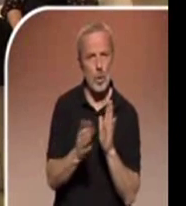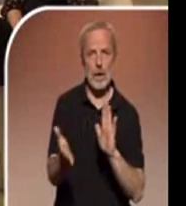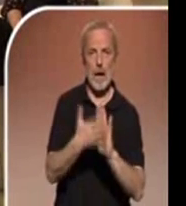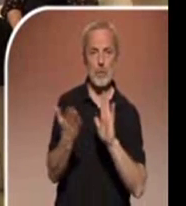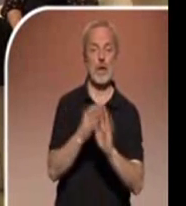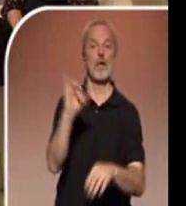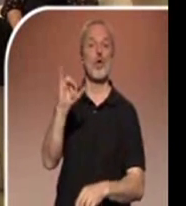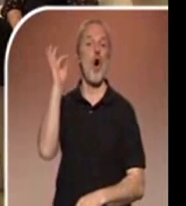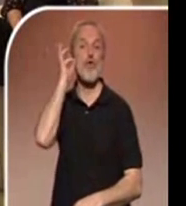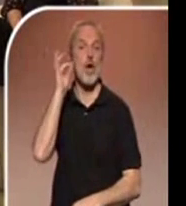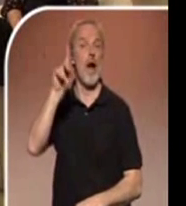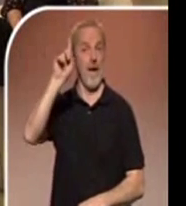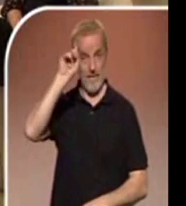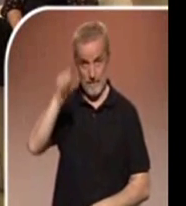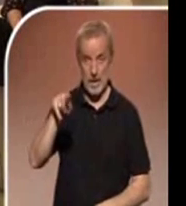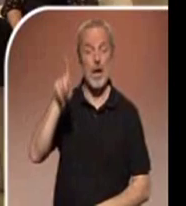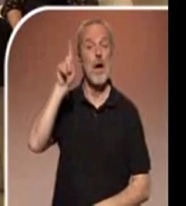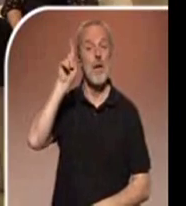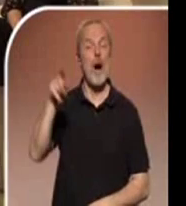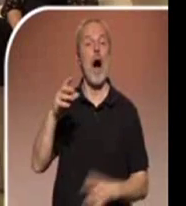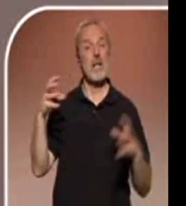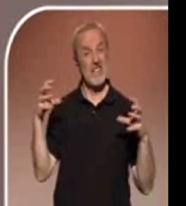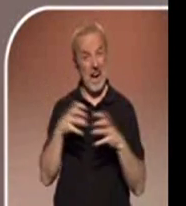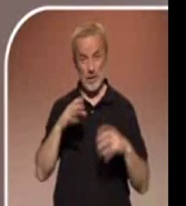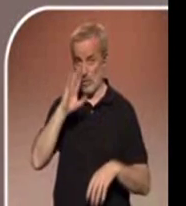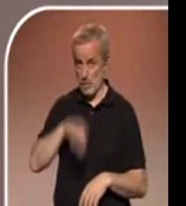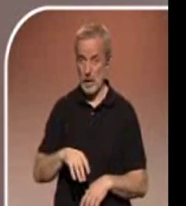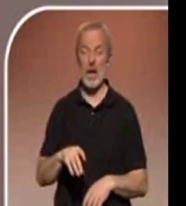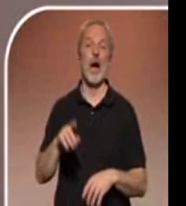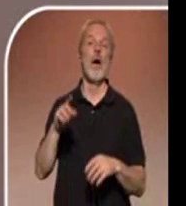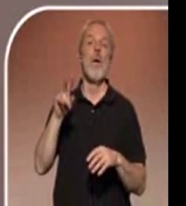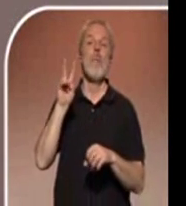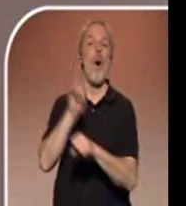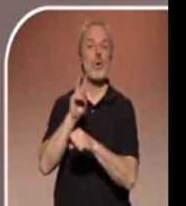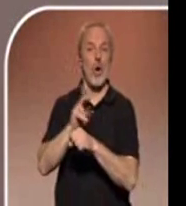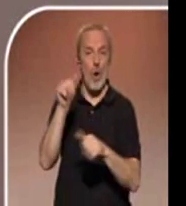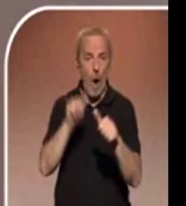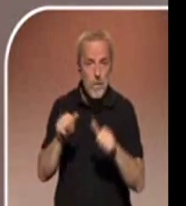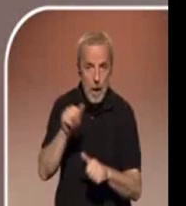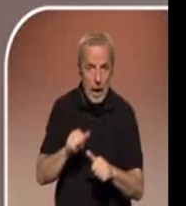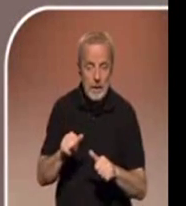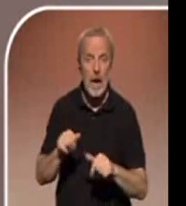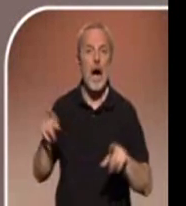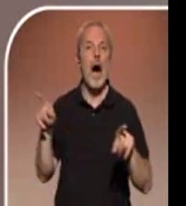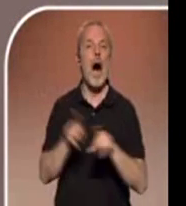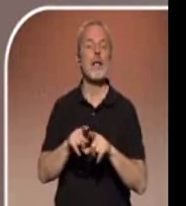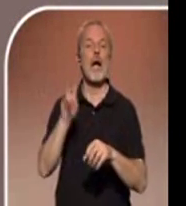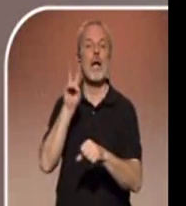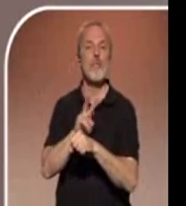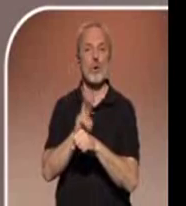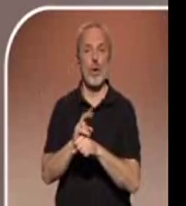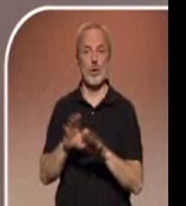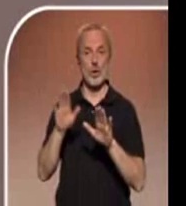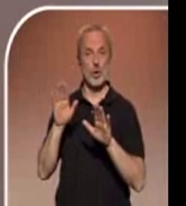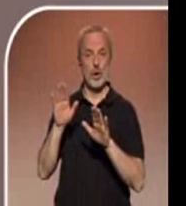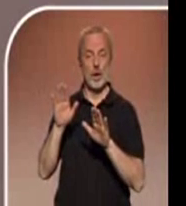všechny situace, které vedou k znehybnění, imobilizaci, potažmo zejména imobilizaci dolní končetiny, takže